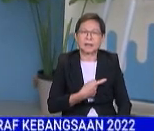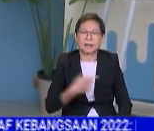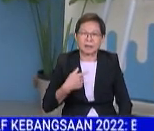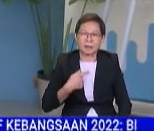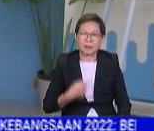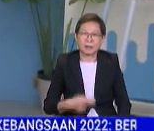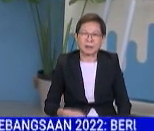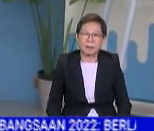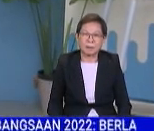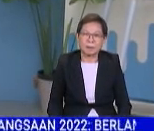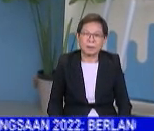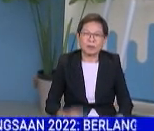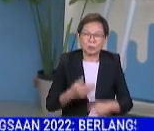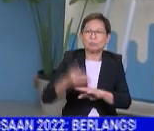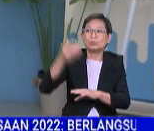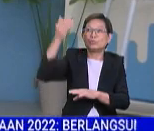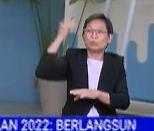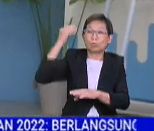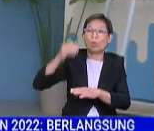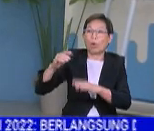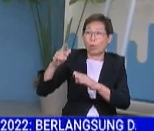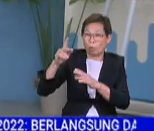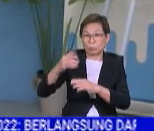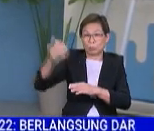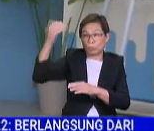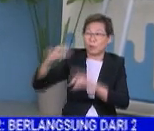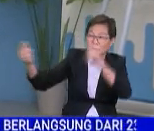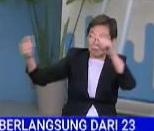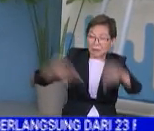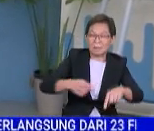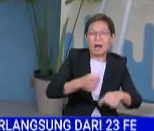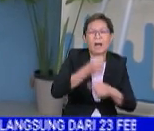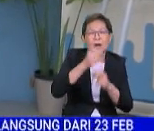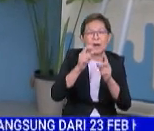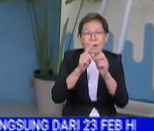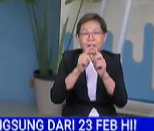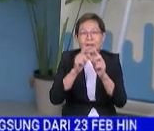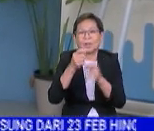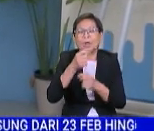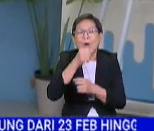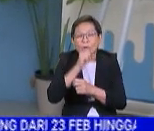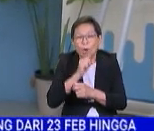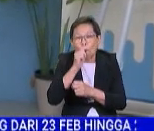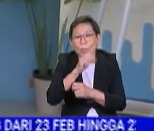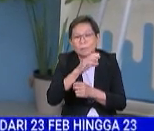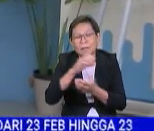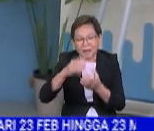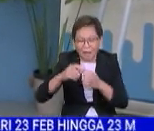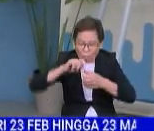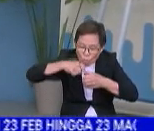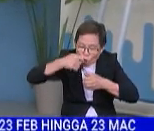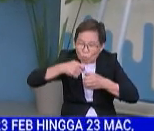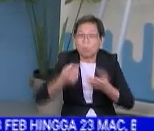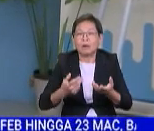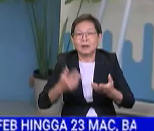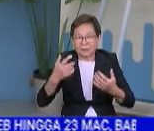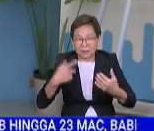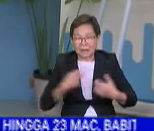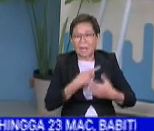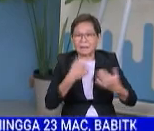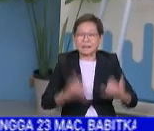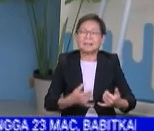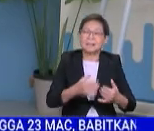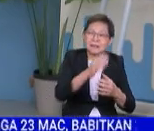produk. Sebelum ni diorang datang makan cone dengan cup je, tapi sebab COVID tu diorang kita ada set yang